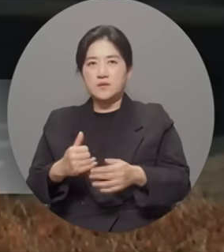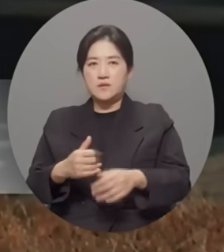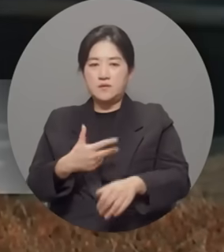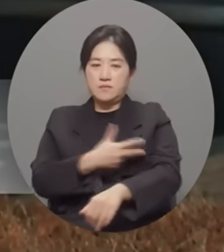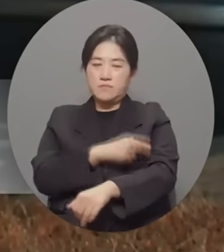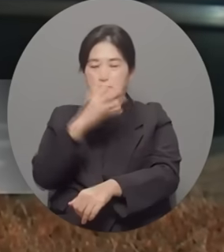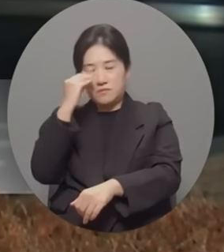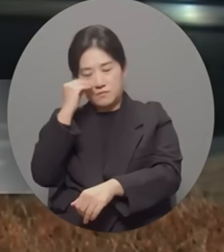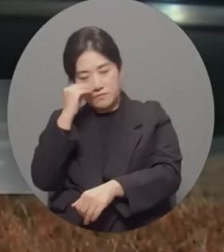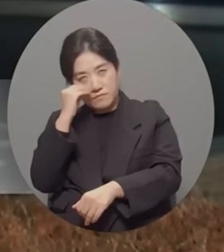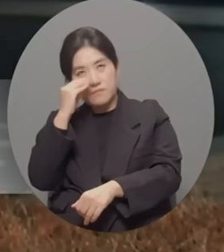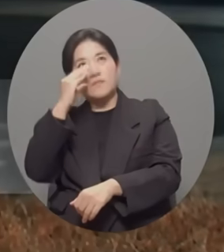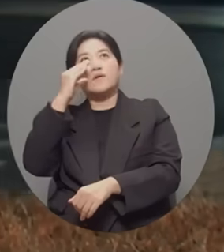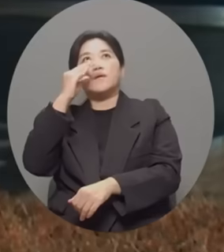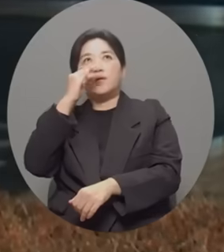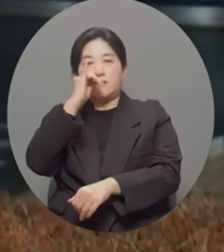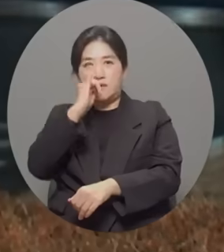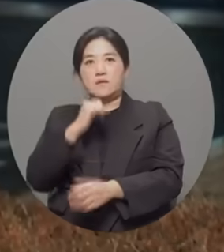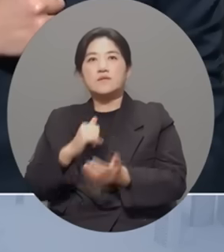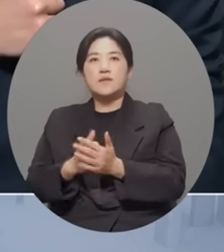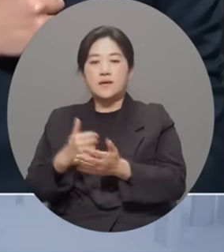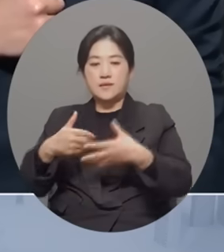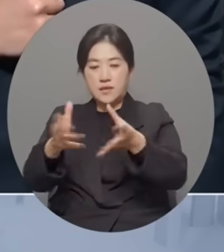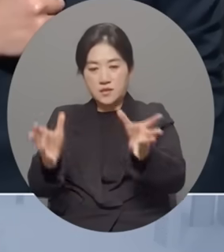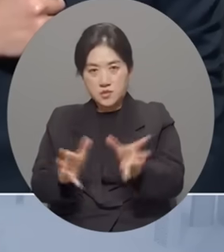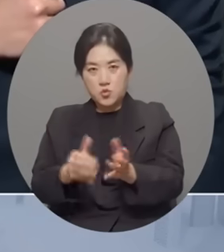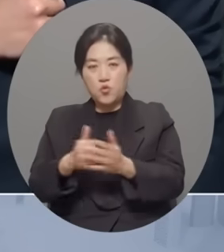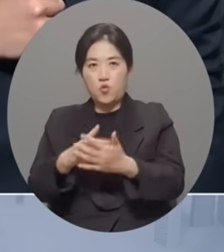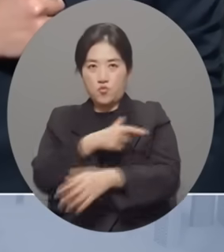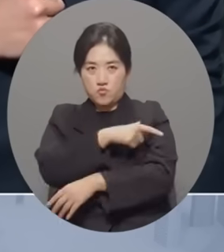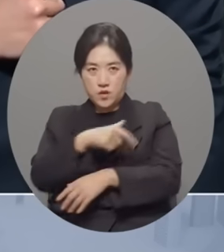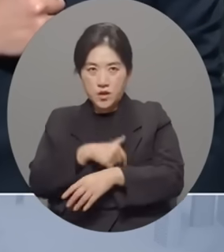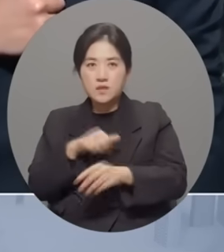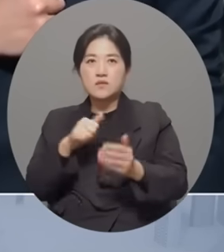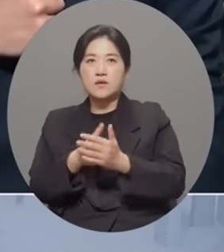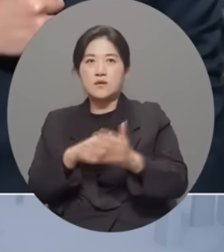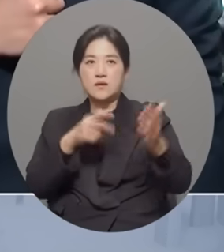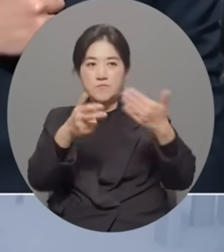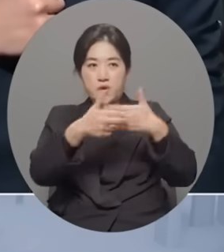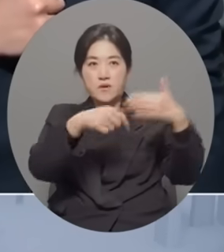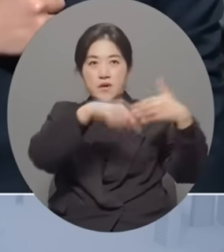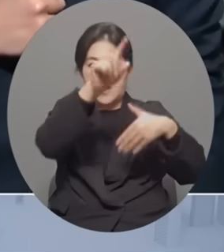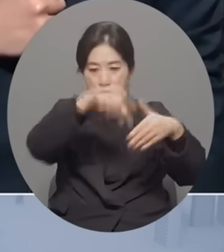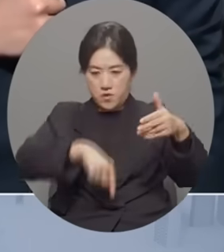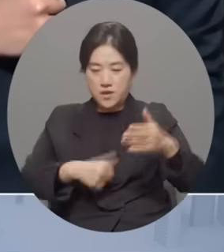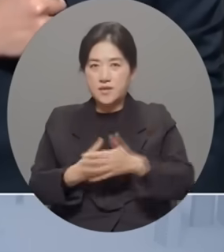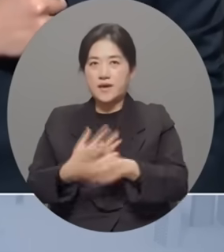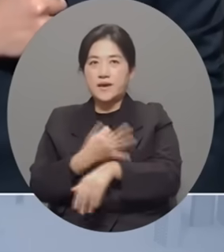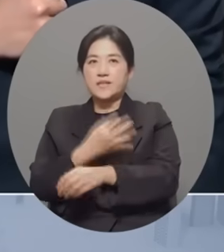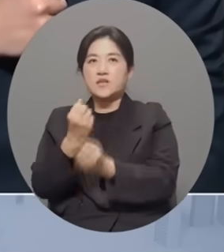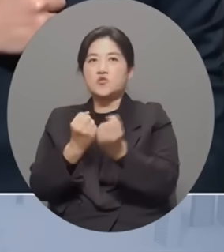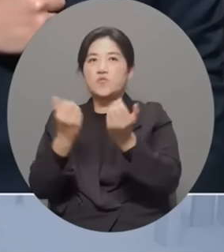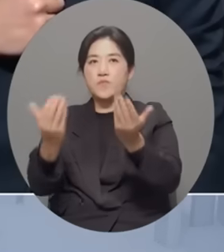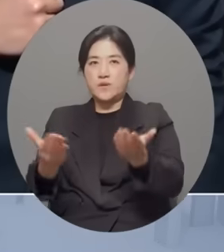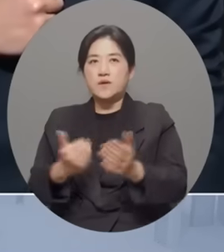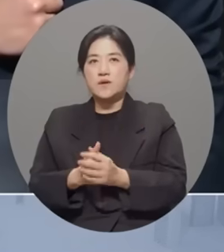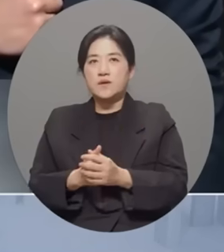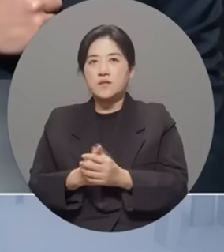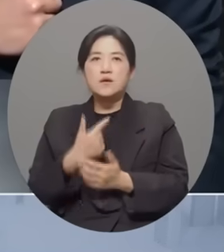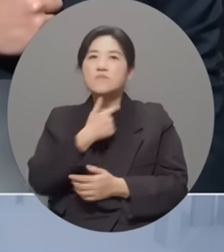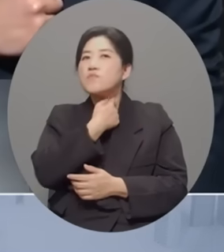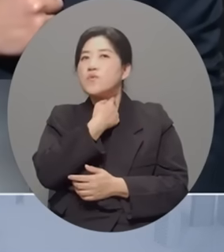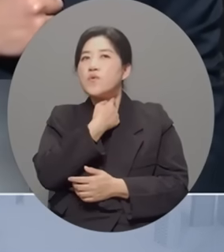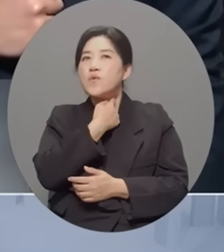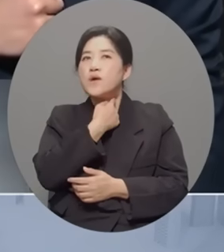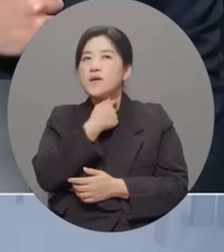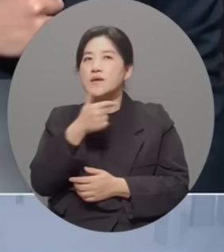깨어나서 의식이 회복된 상태인데요. 당 지도부 관계자가 조금 전 병원에서 나와서 취재진에게 간단한 설명을 했습니다. 목에 있는